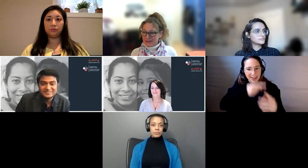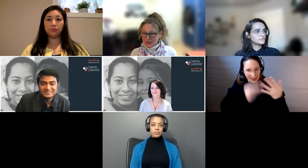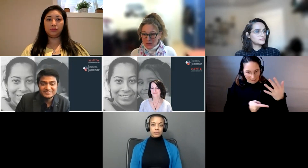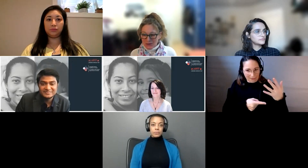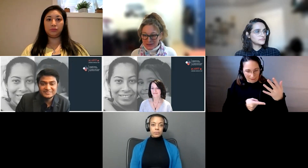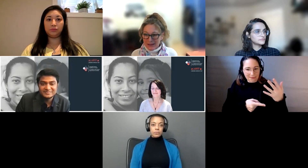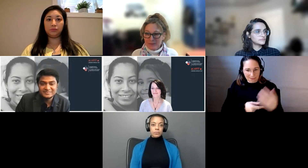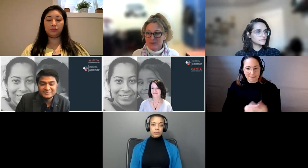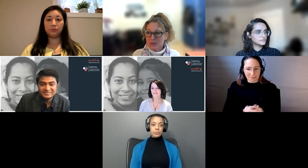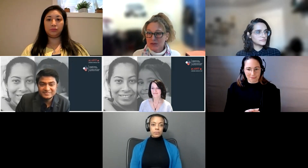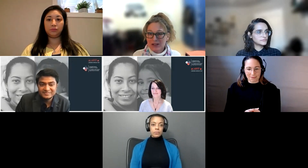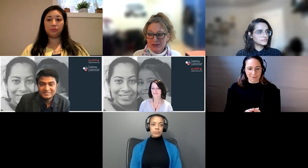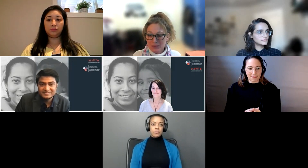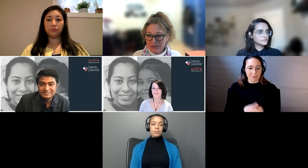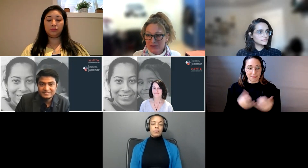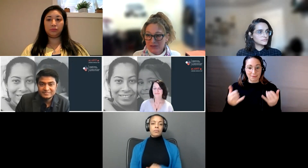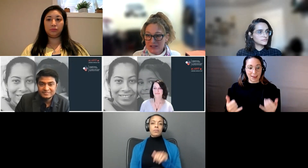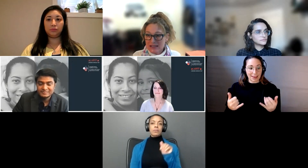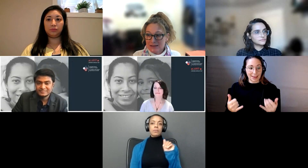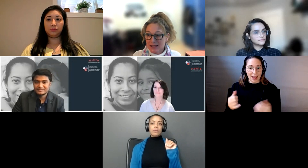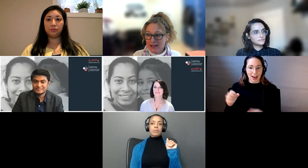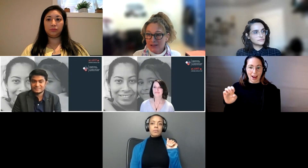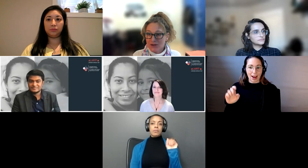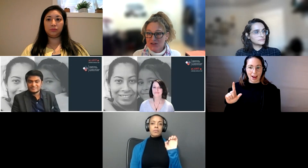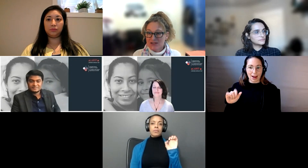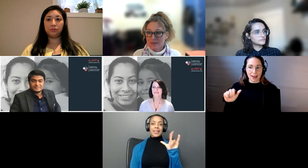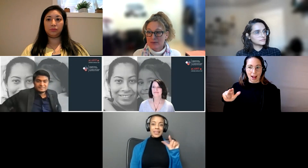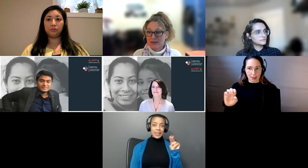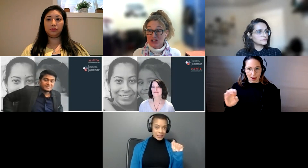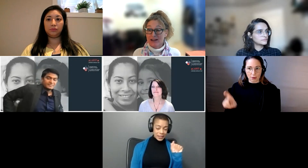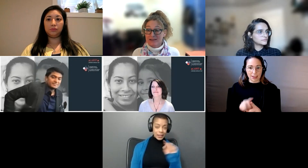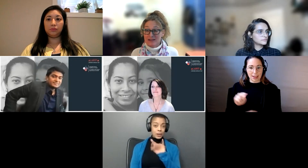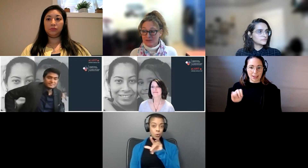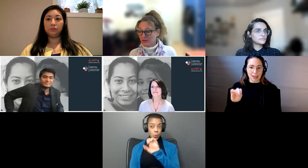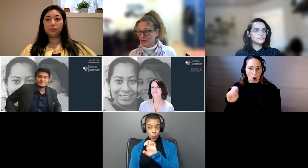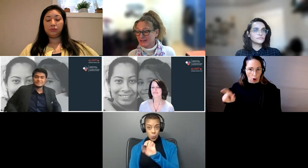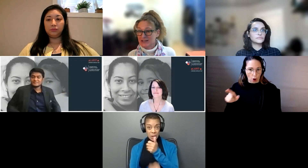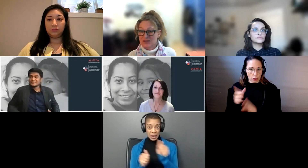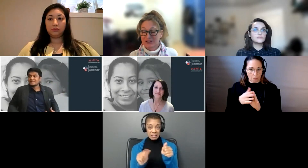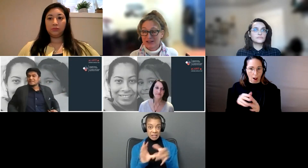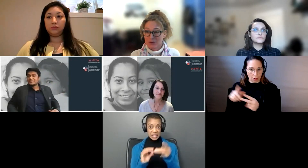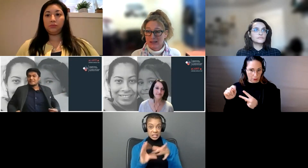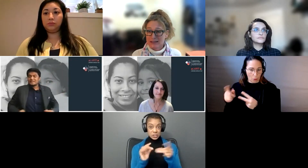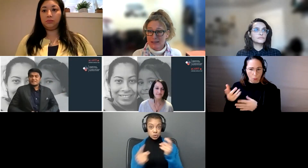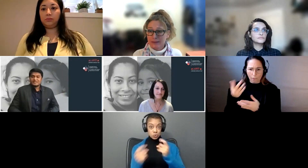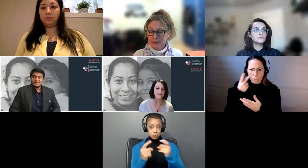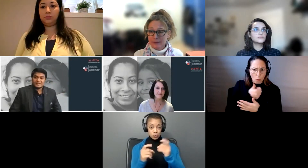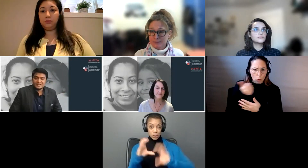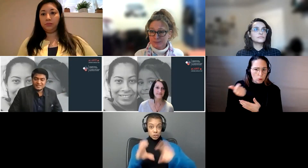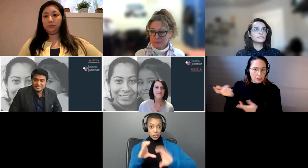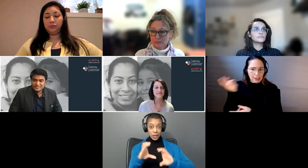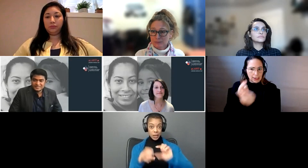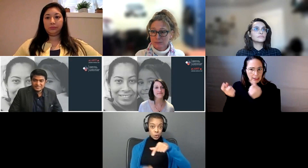Donc, maintenant, Eliane et Nicole, je me demande si vous avez vu des questions dans